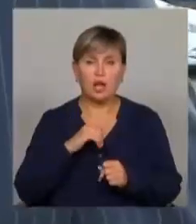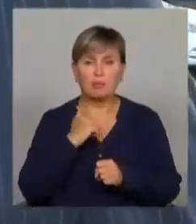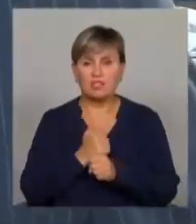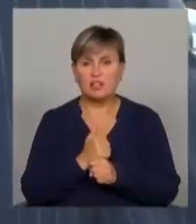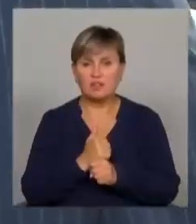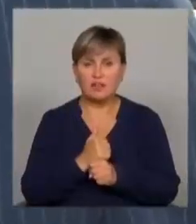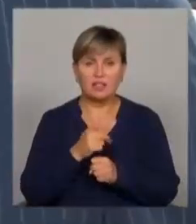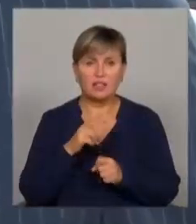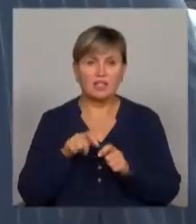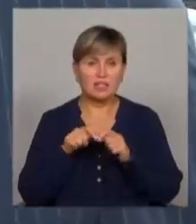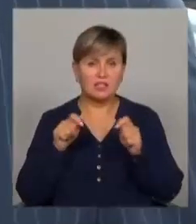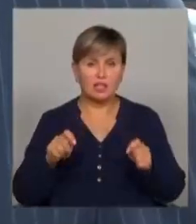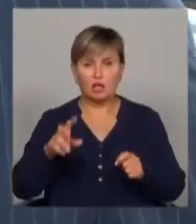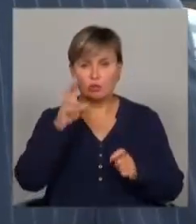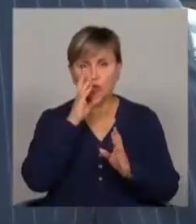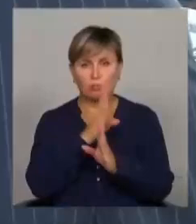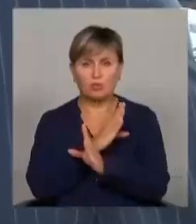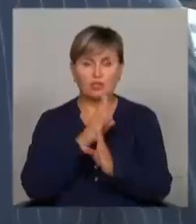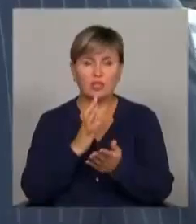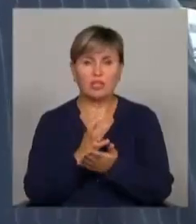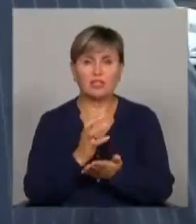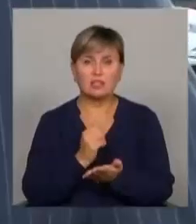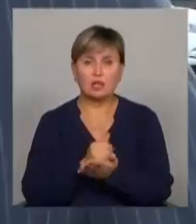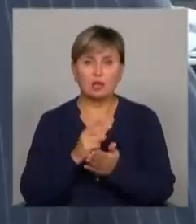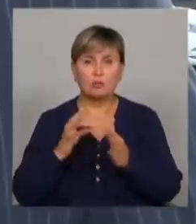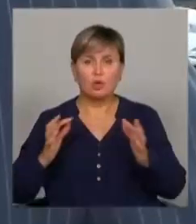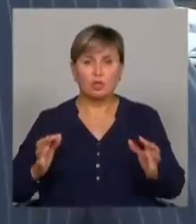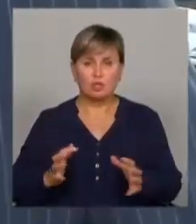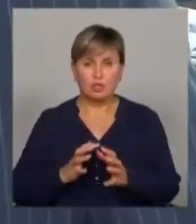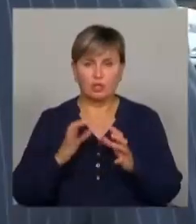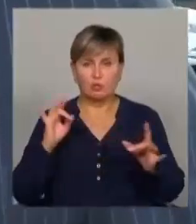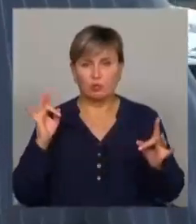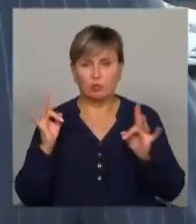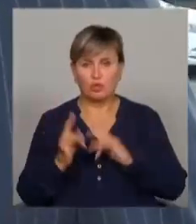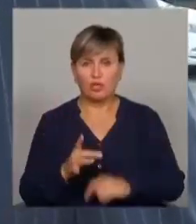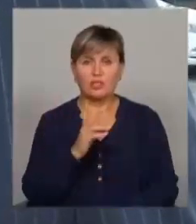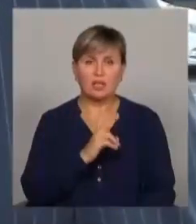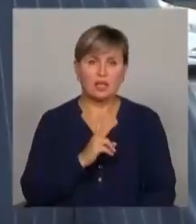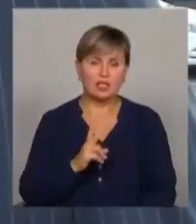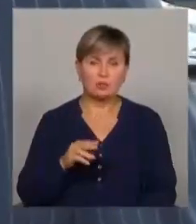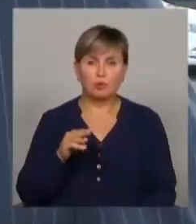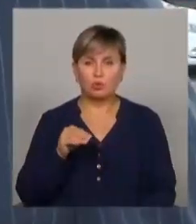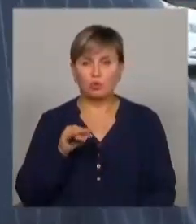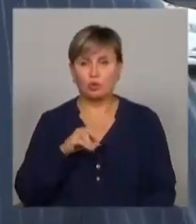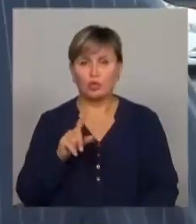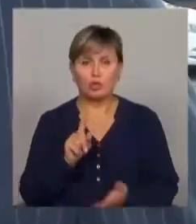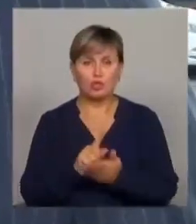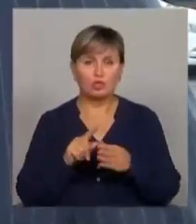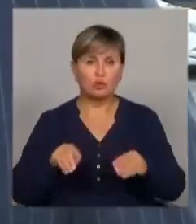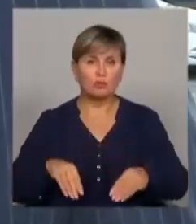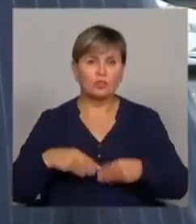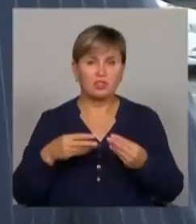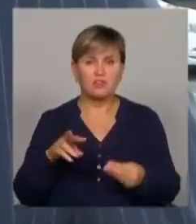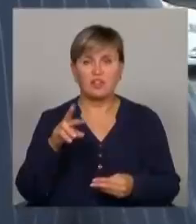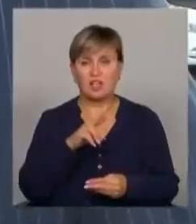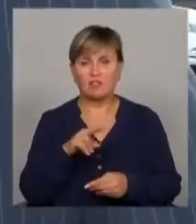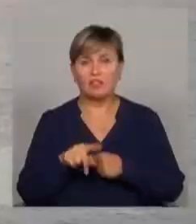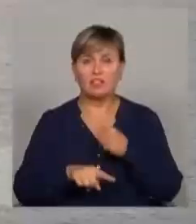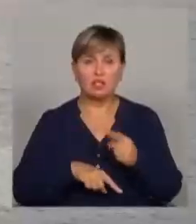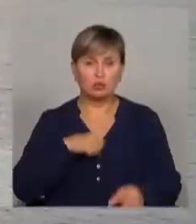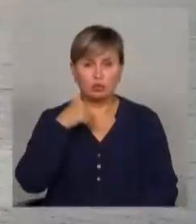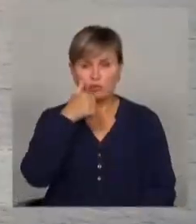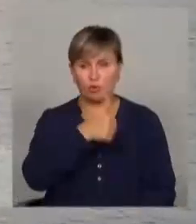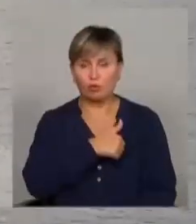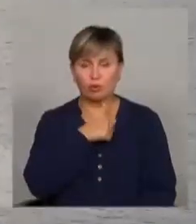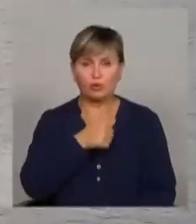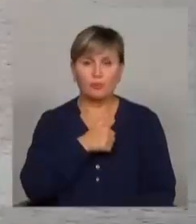создания государственного природного резерва по сохранению популяции каспийского тюленя. Они должны предоставить его в январе следующего года.